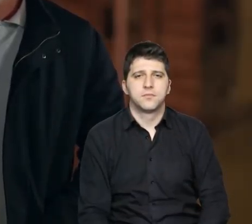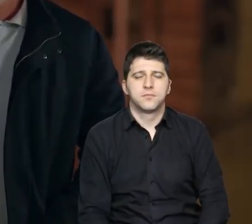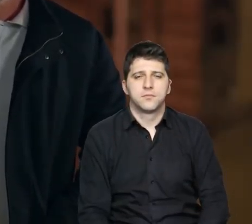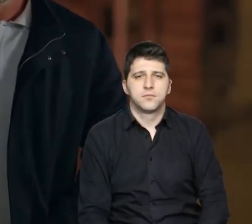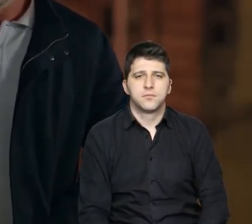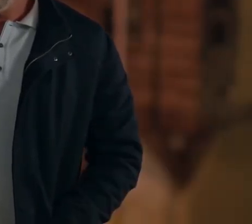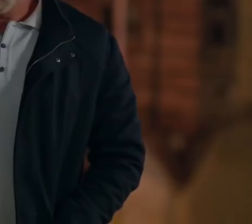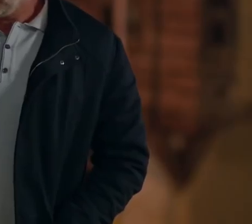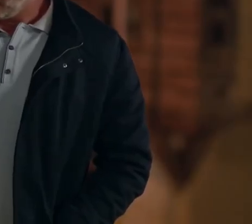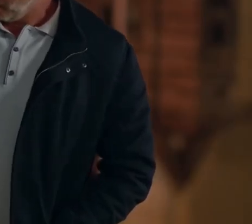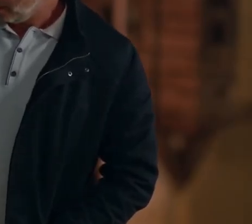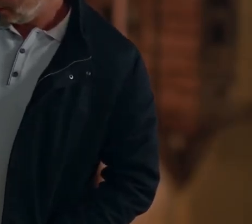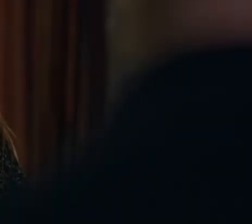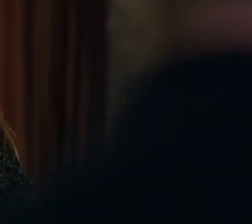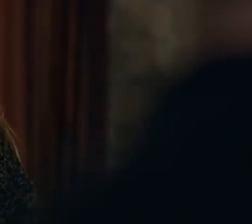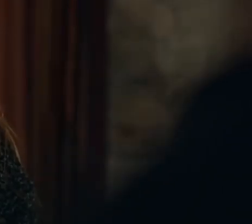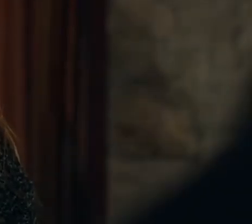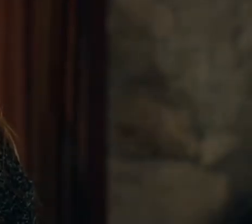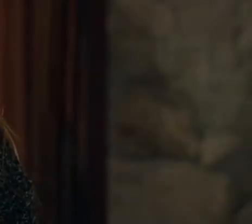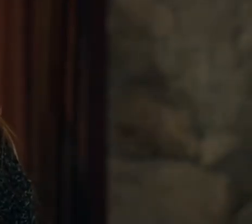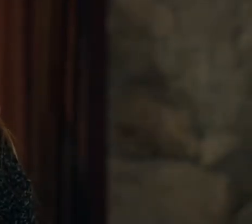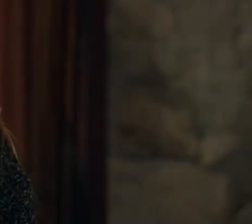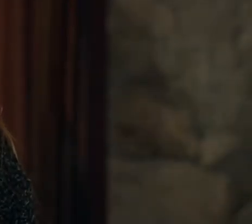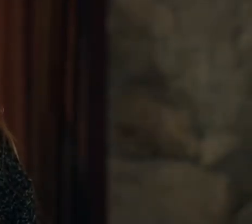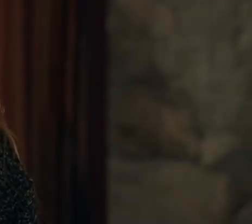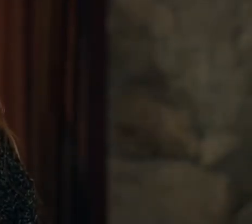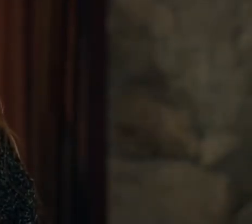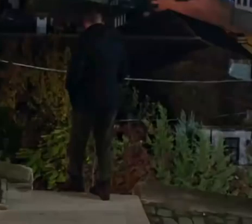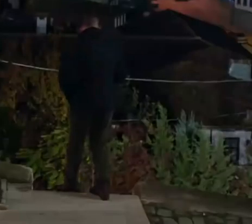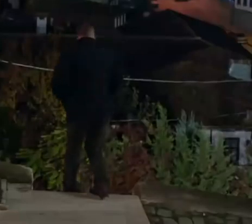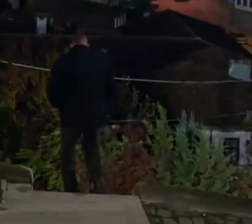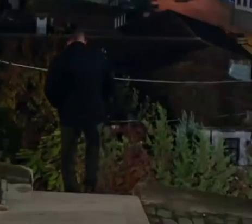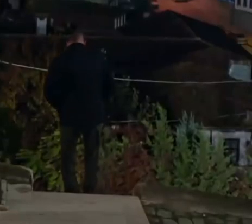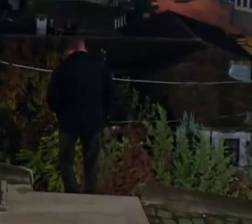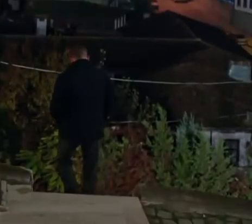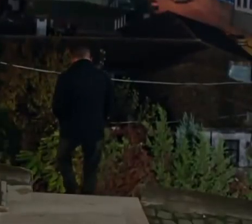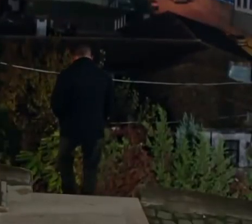İbrahim hüzünlendi, gidiyor. Alev ağlamaklı halde kaldı.